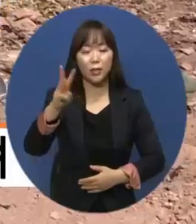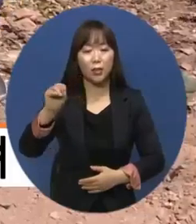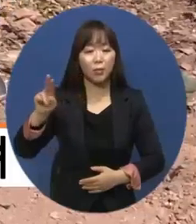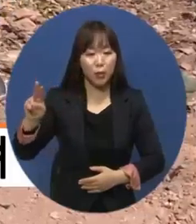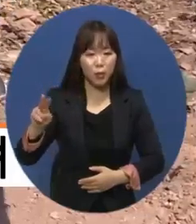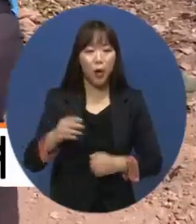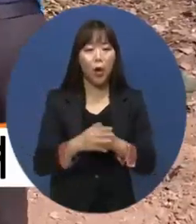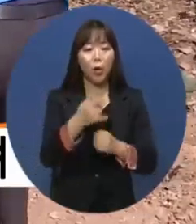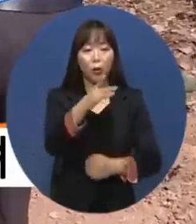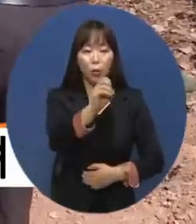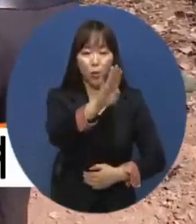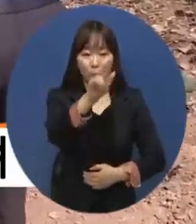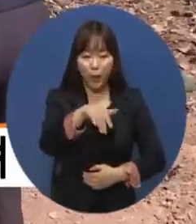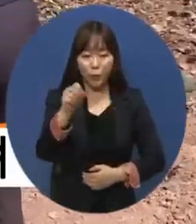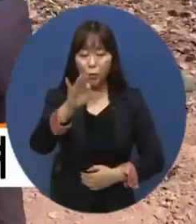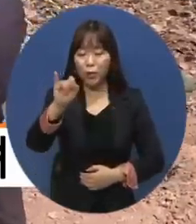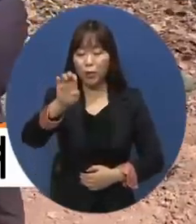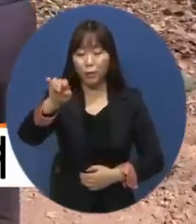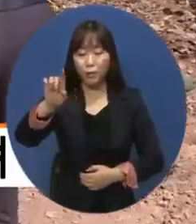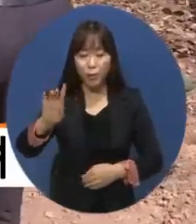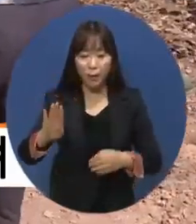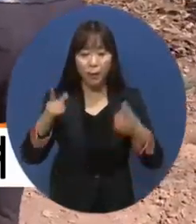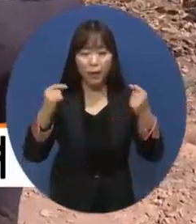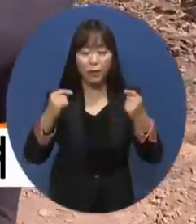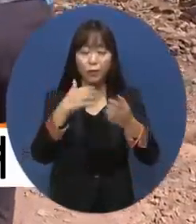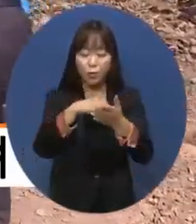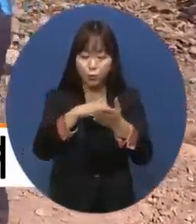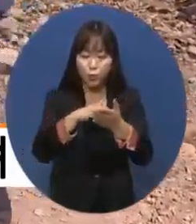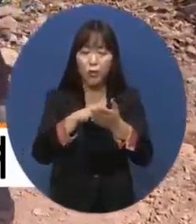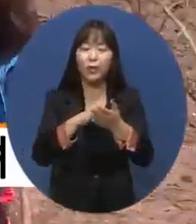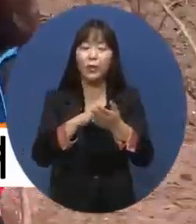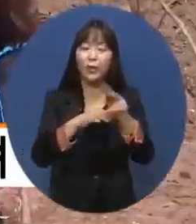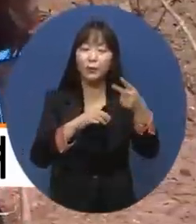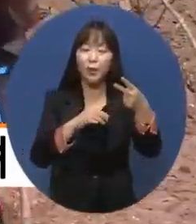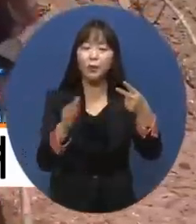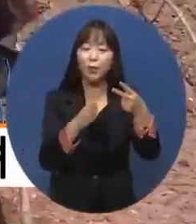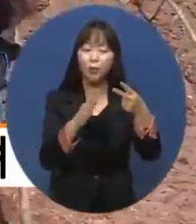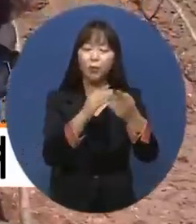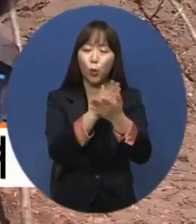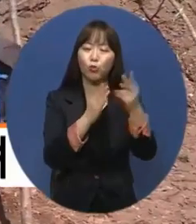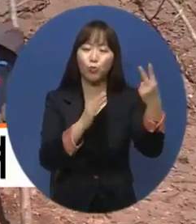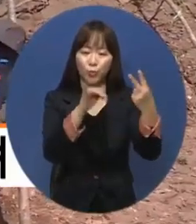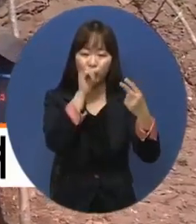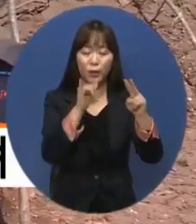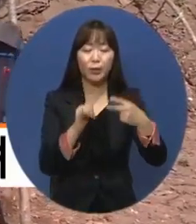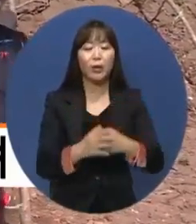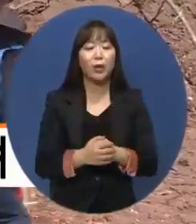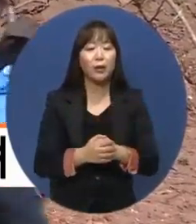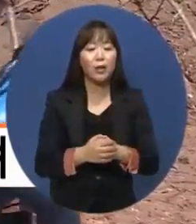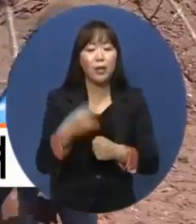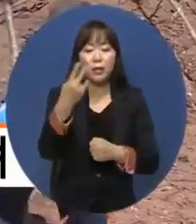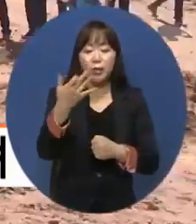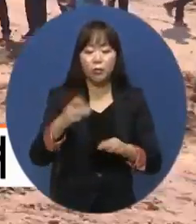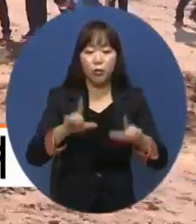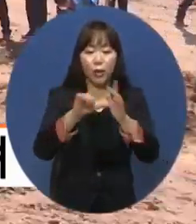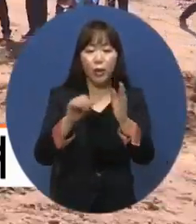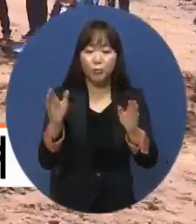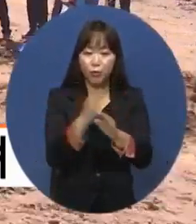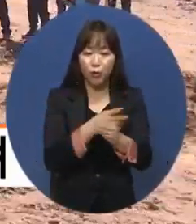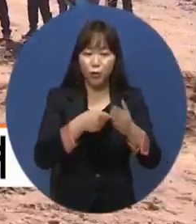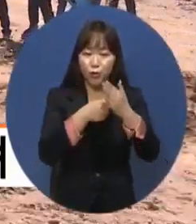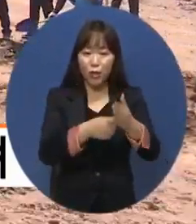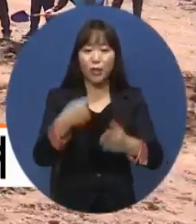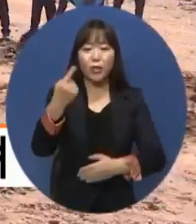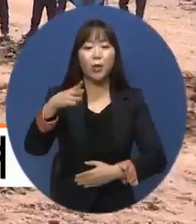동백과 이 팝 된 200여 주 의 나무를 심었습니다 순천시가 2019년 부터 추진하고 있는 1000만 그루